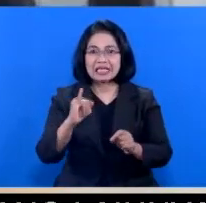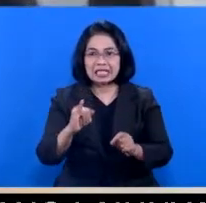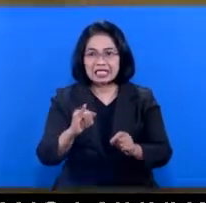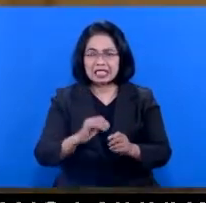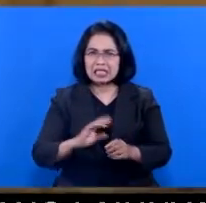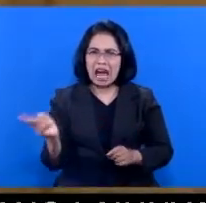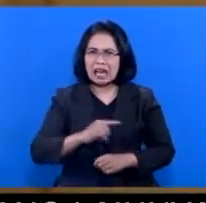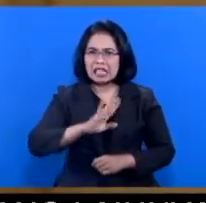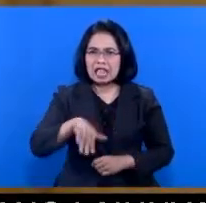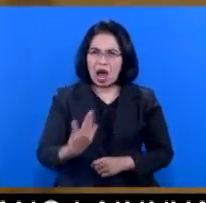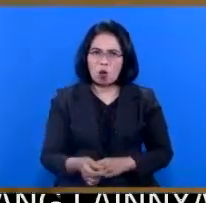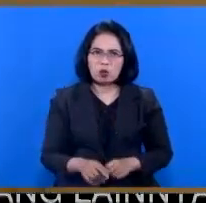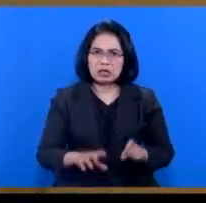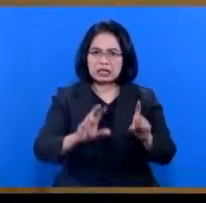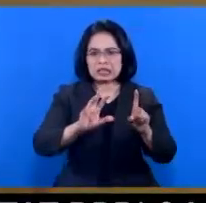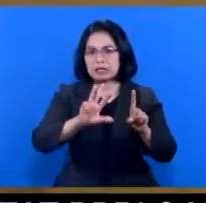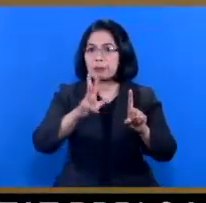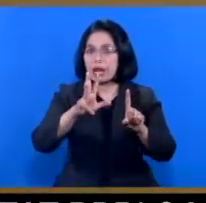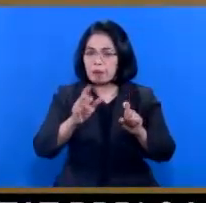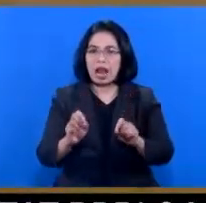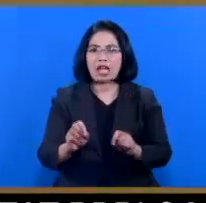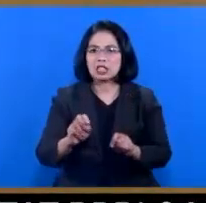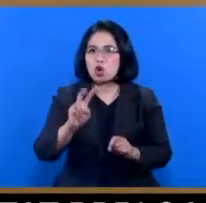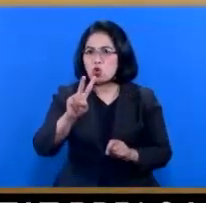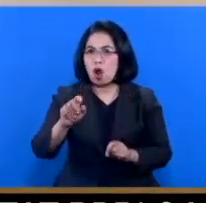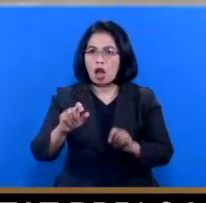dari tahun 1927.